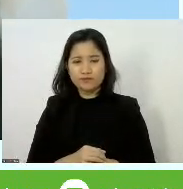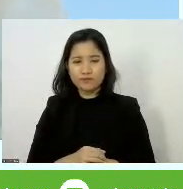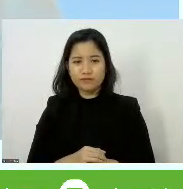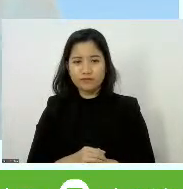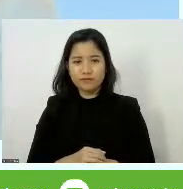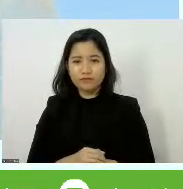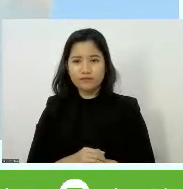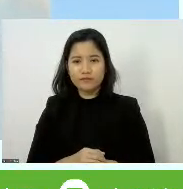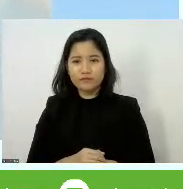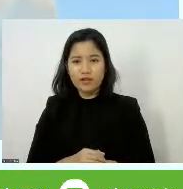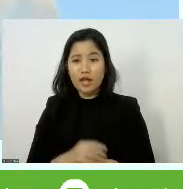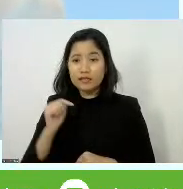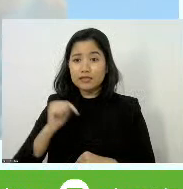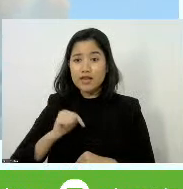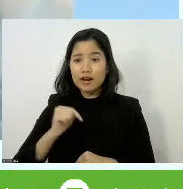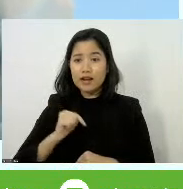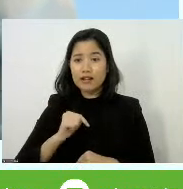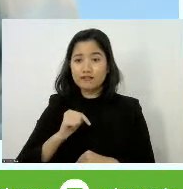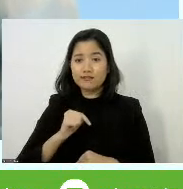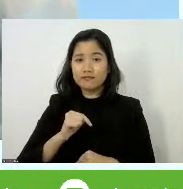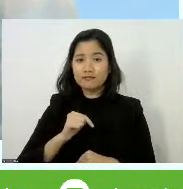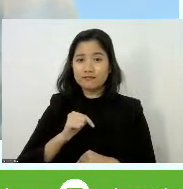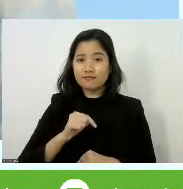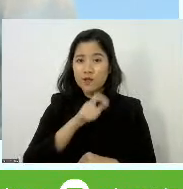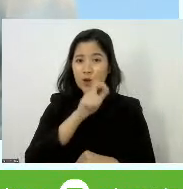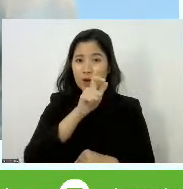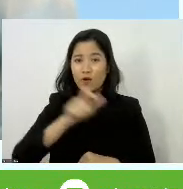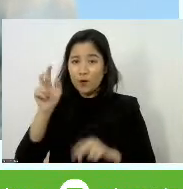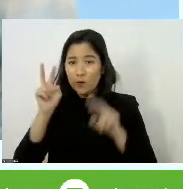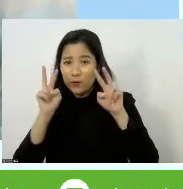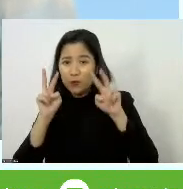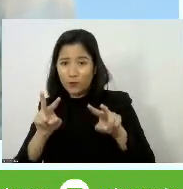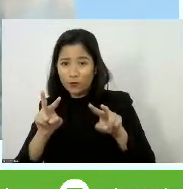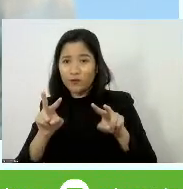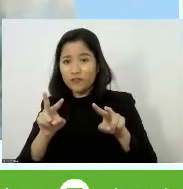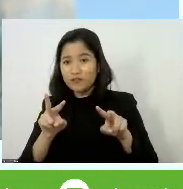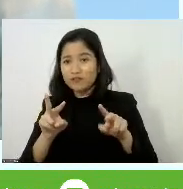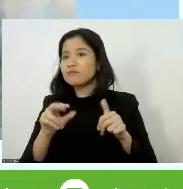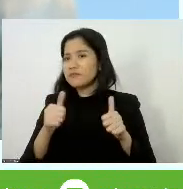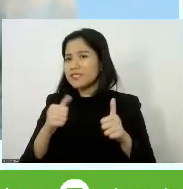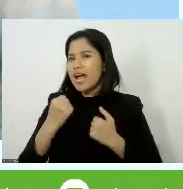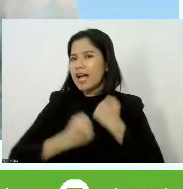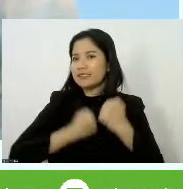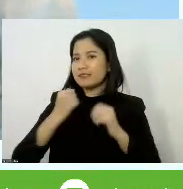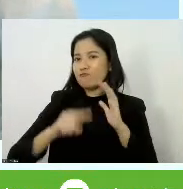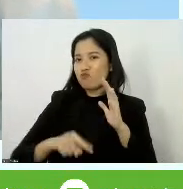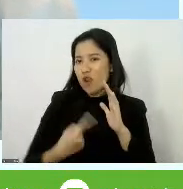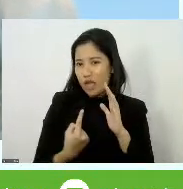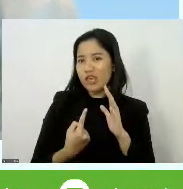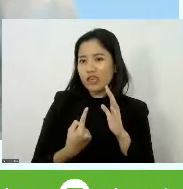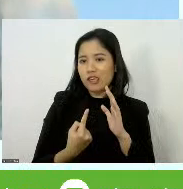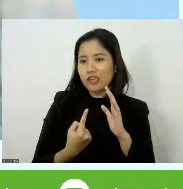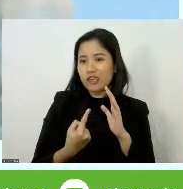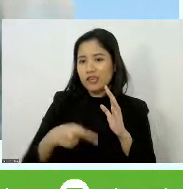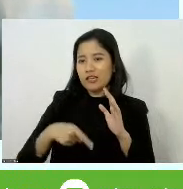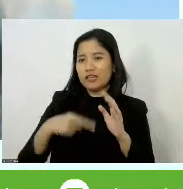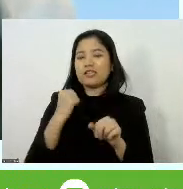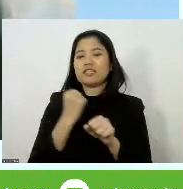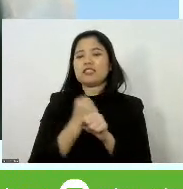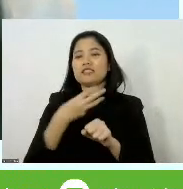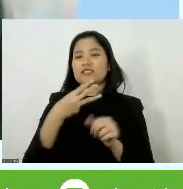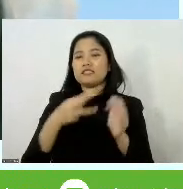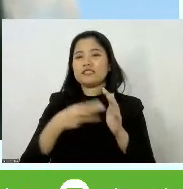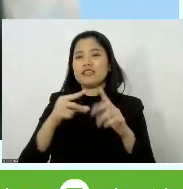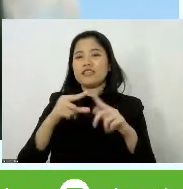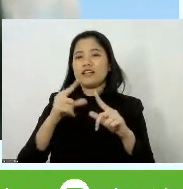anak-anak sekarang audience Share lagi nonton nih biar sekalian bisa mulai aksi ikutan Generation restoration